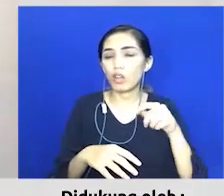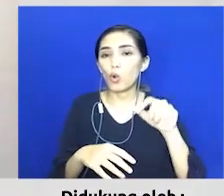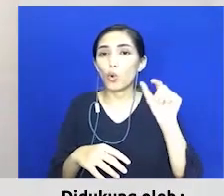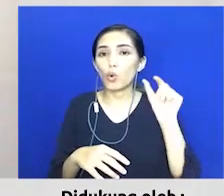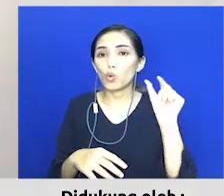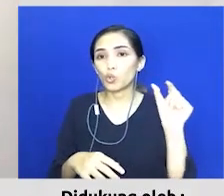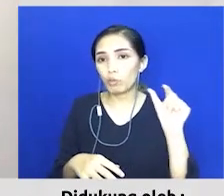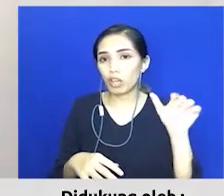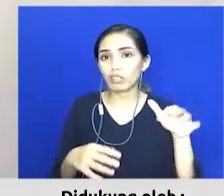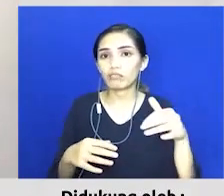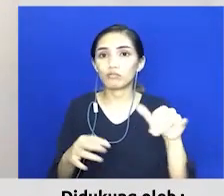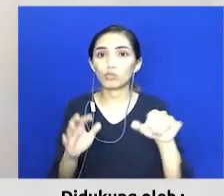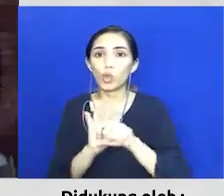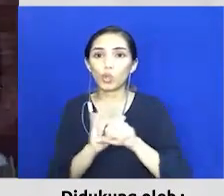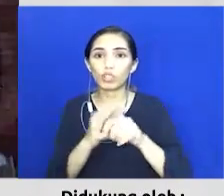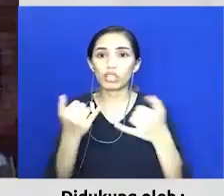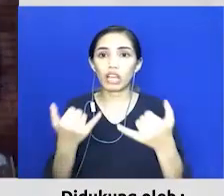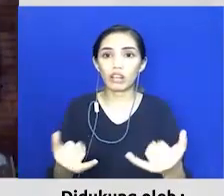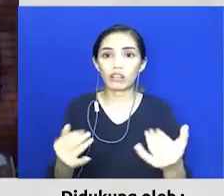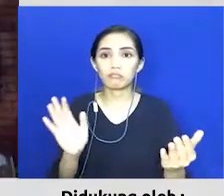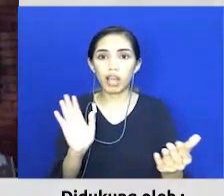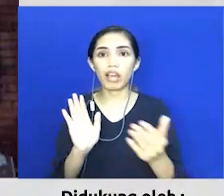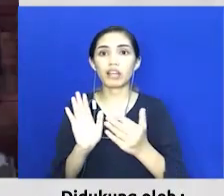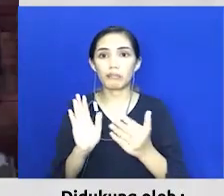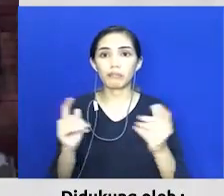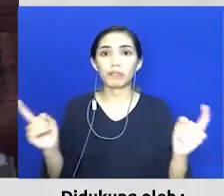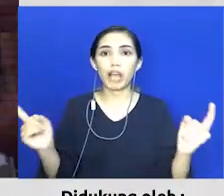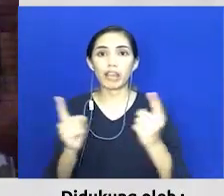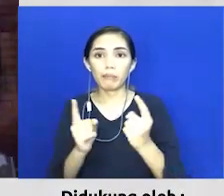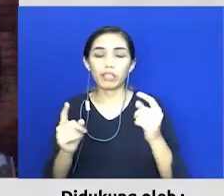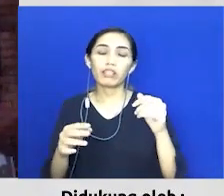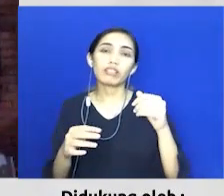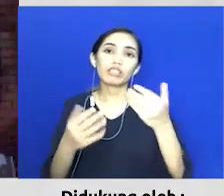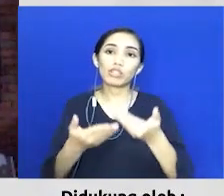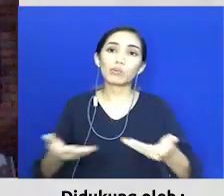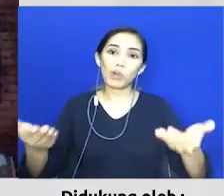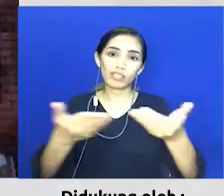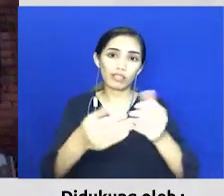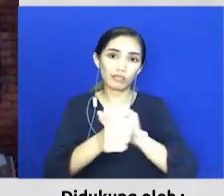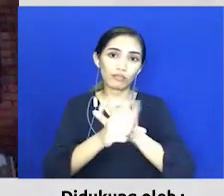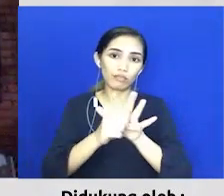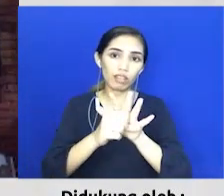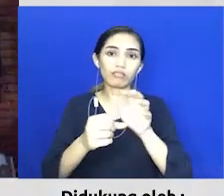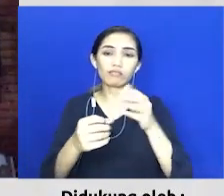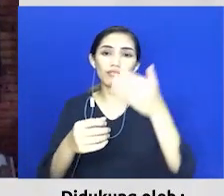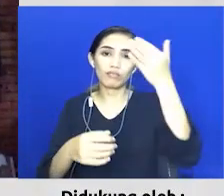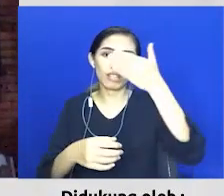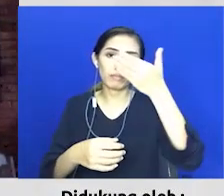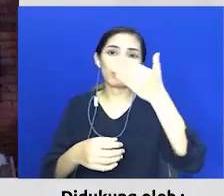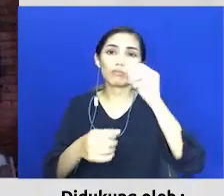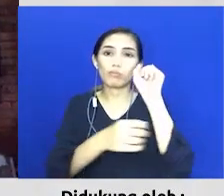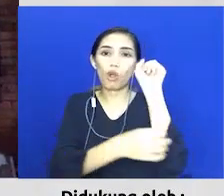nih kita lagi-lagi menghadapi situasi yang sangat ekstrim gitu ya. Kondisi perfilman kita kayak bioskop